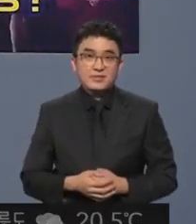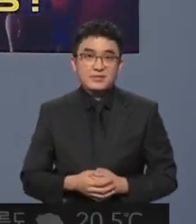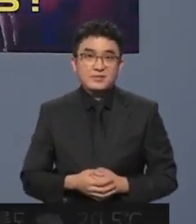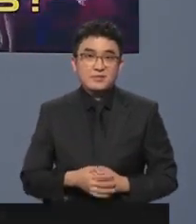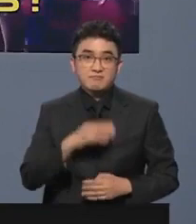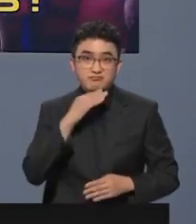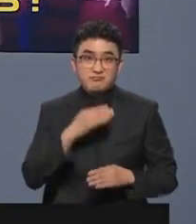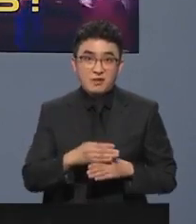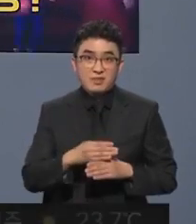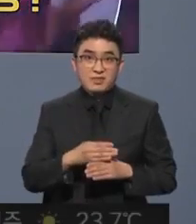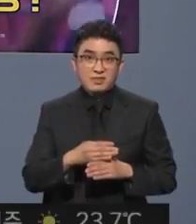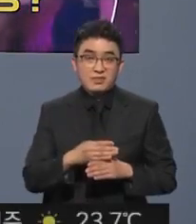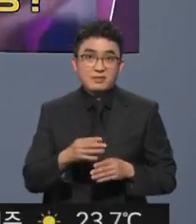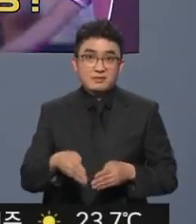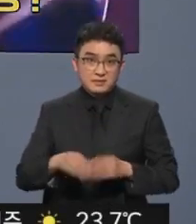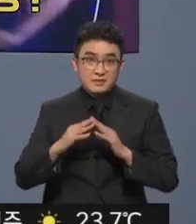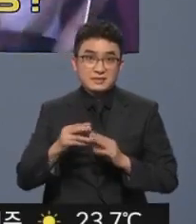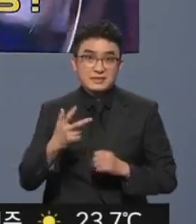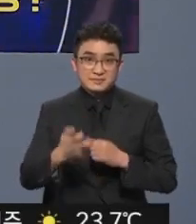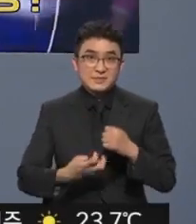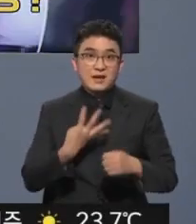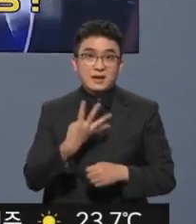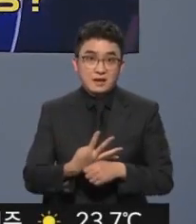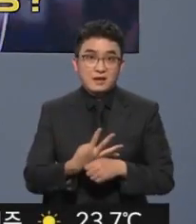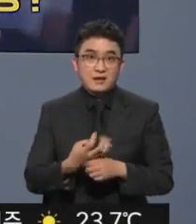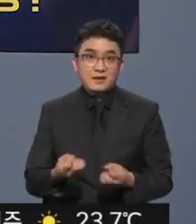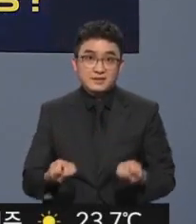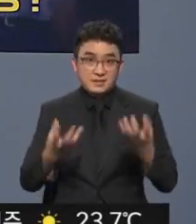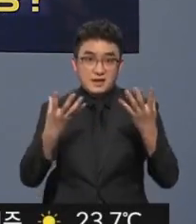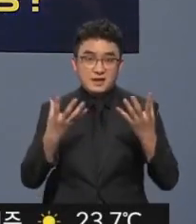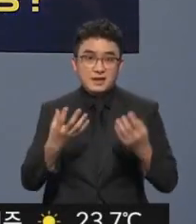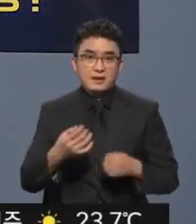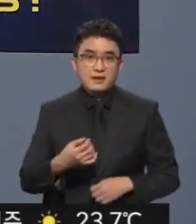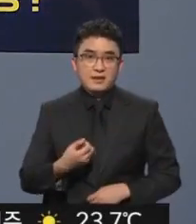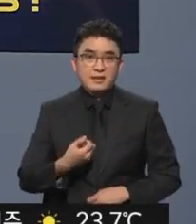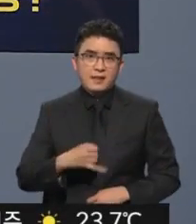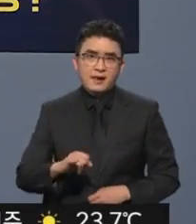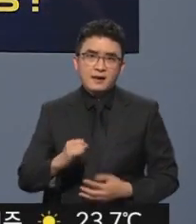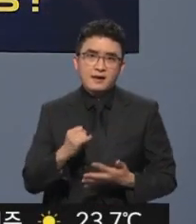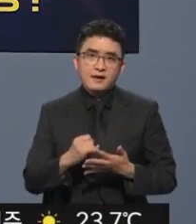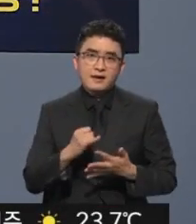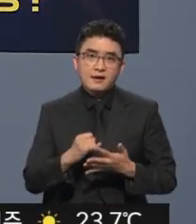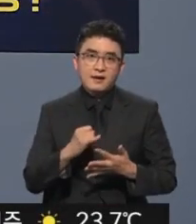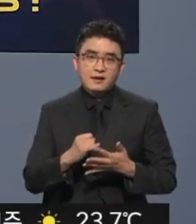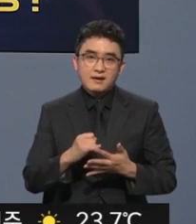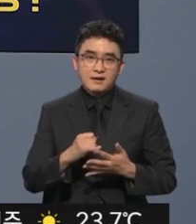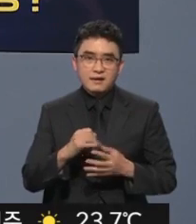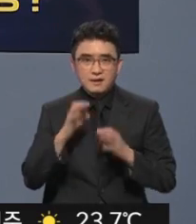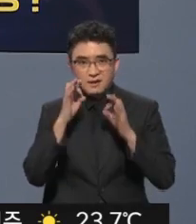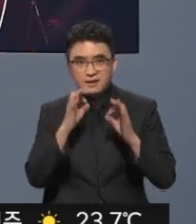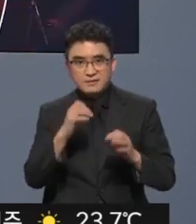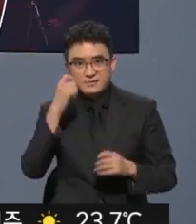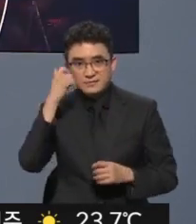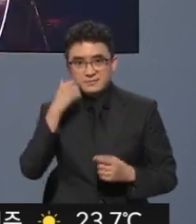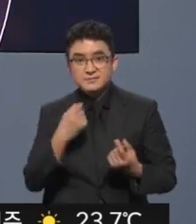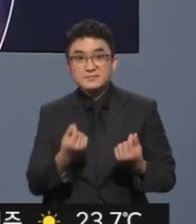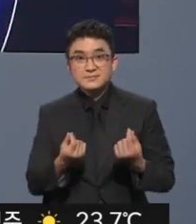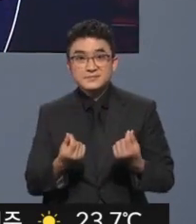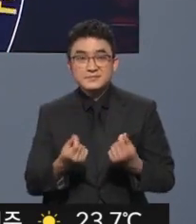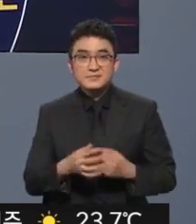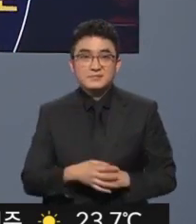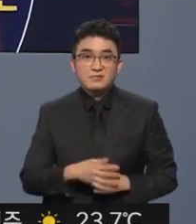경축행사에서 김정은 북한 국무위원장의 둘째 딸로 추정되는 한 소녀가 무대에 등장했다는 소식이 전해지고 있습니다 영국